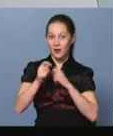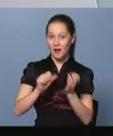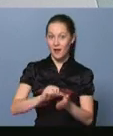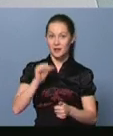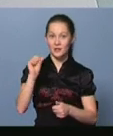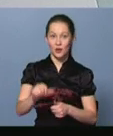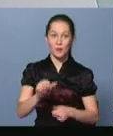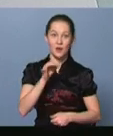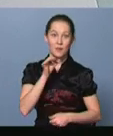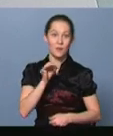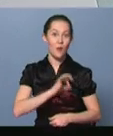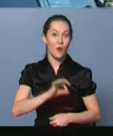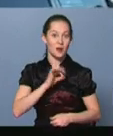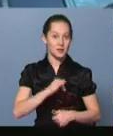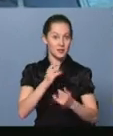и очень полезные.